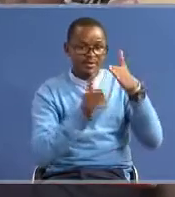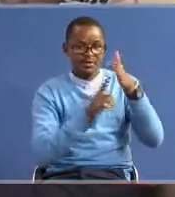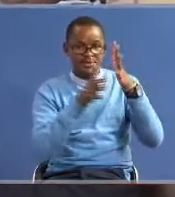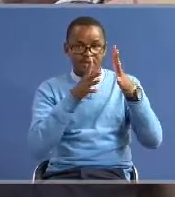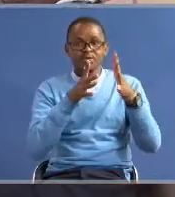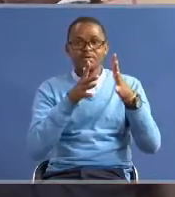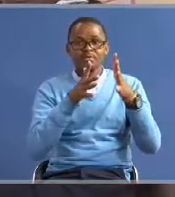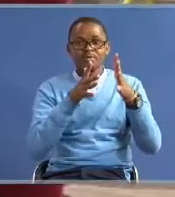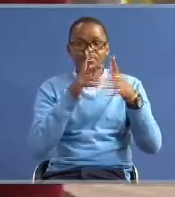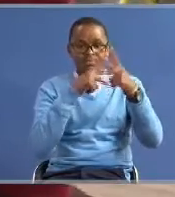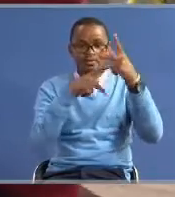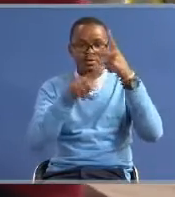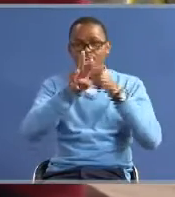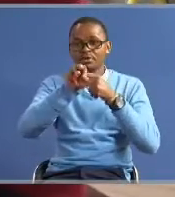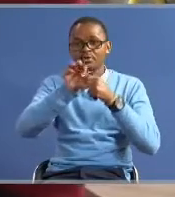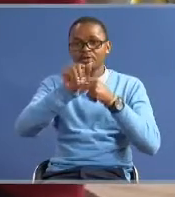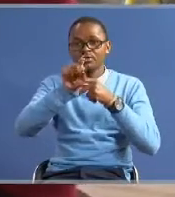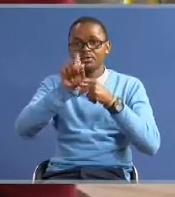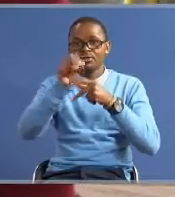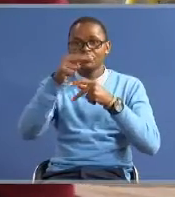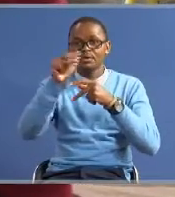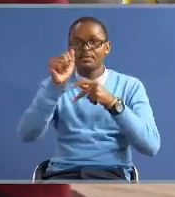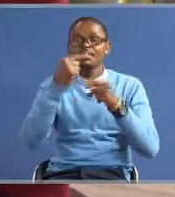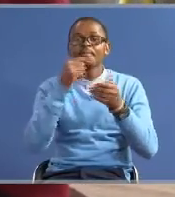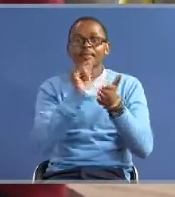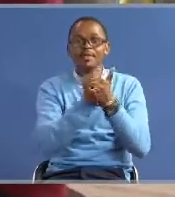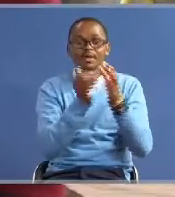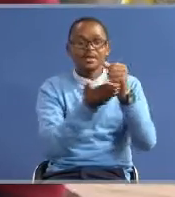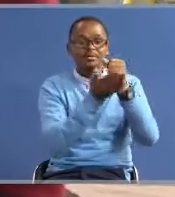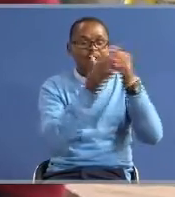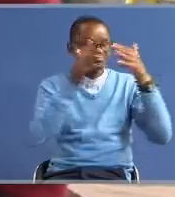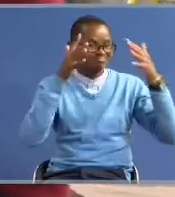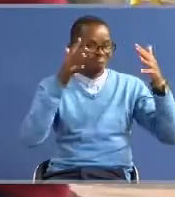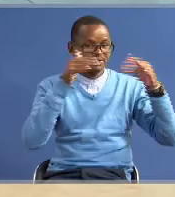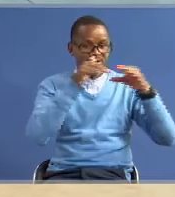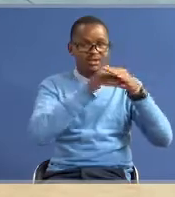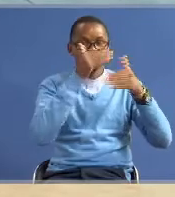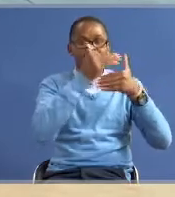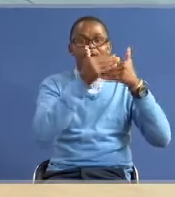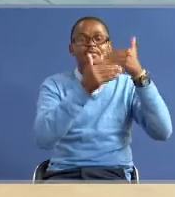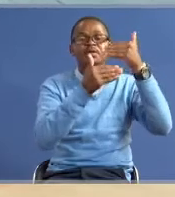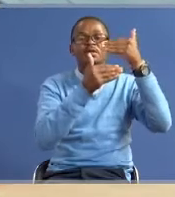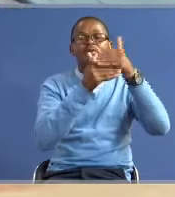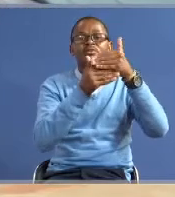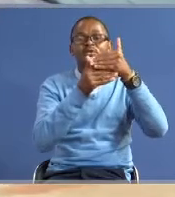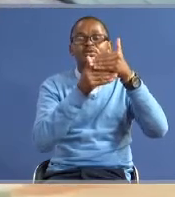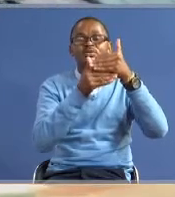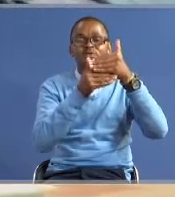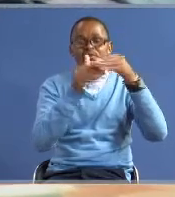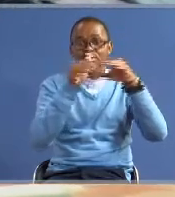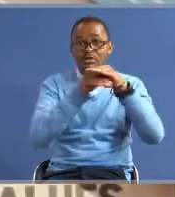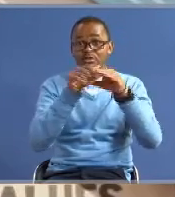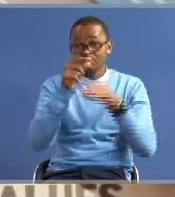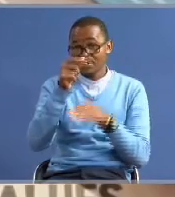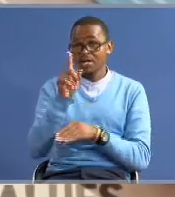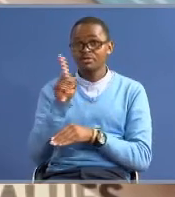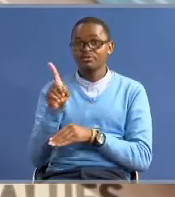wa elimu nchini Profesa Magoha amesema kwamba litasaidia pakubwa katika ujenzi wa miundo misingi kupitia hela